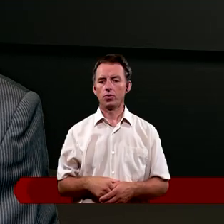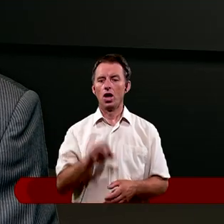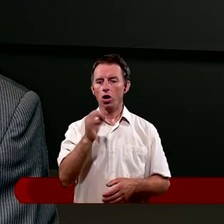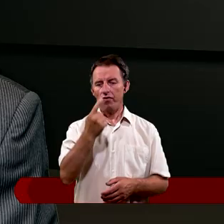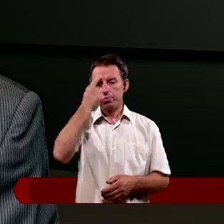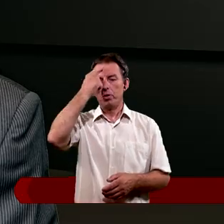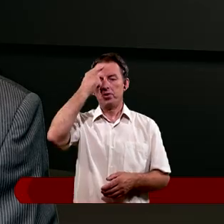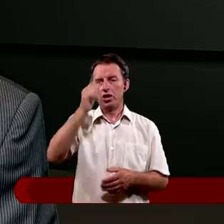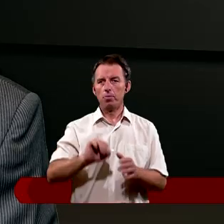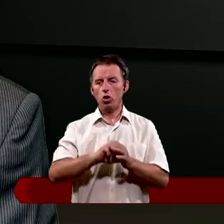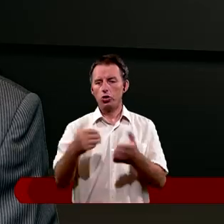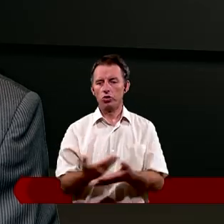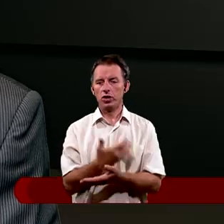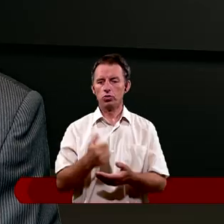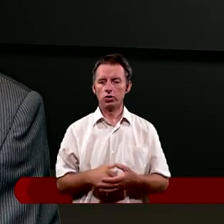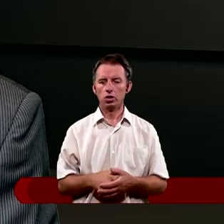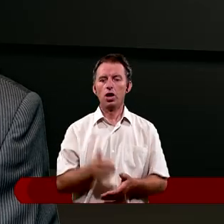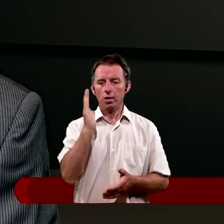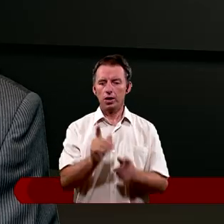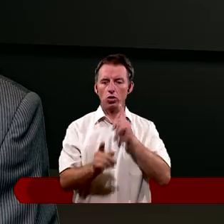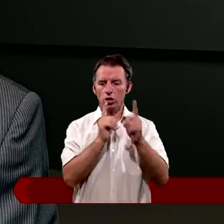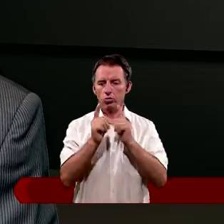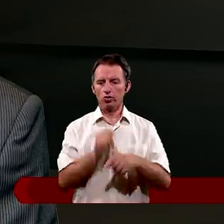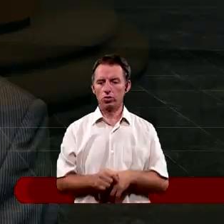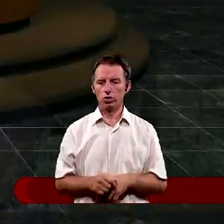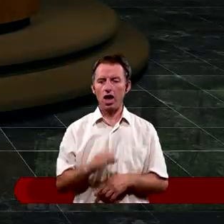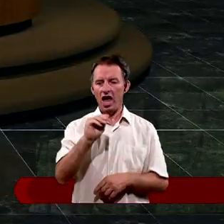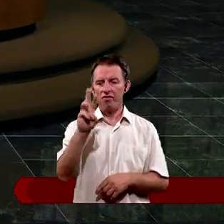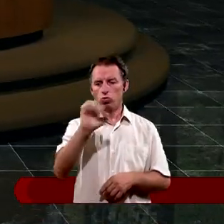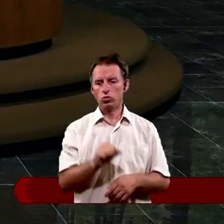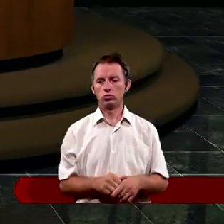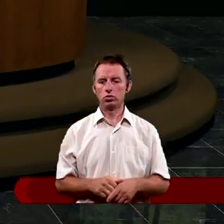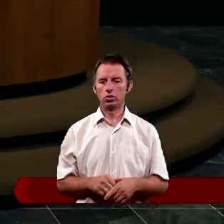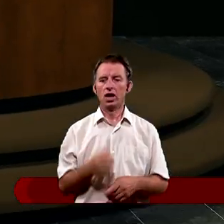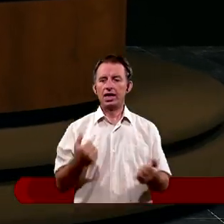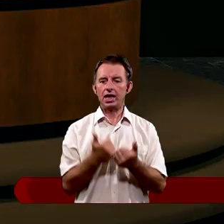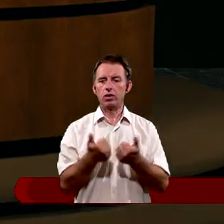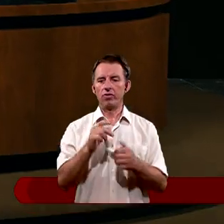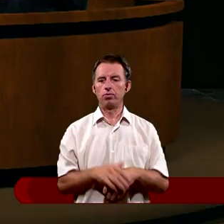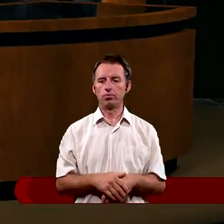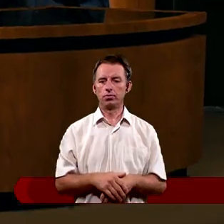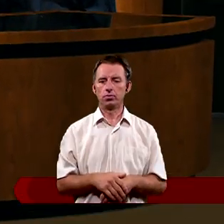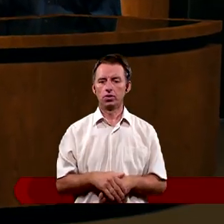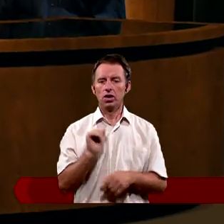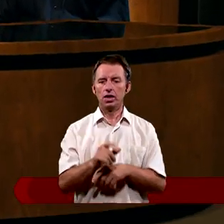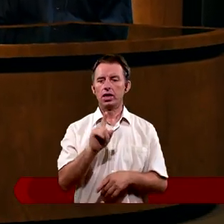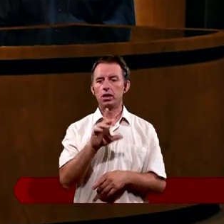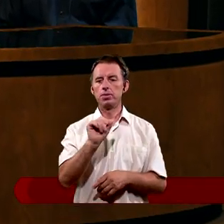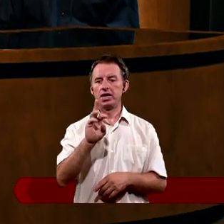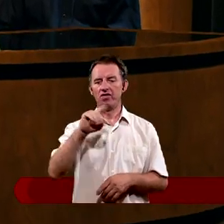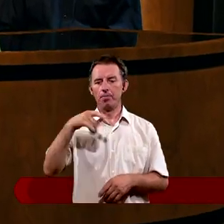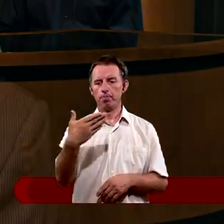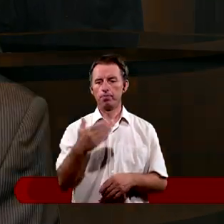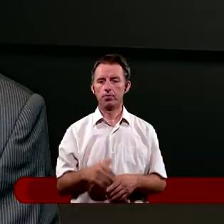O wspomnianym odnowieniu będę rozmawiał z Ewą, Stanisławem i